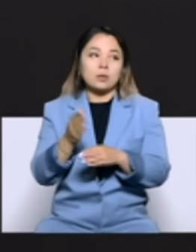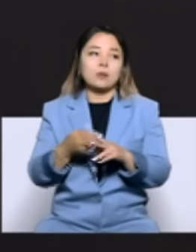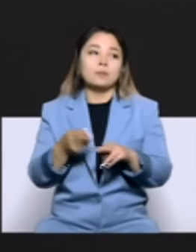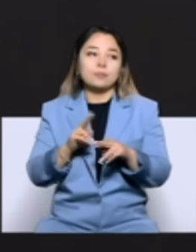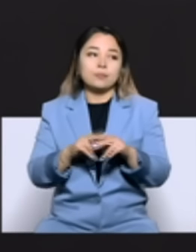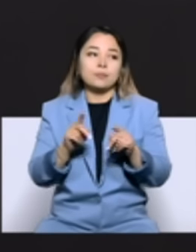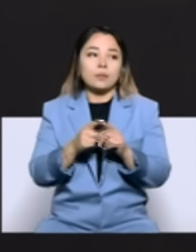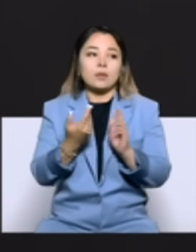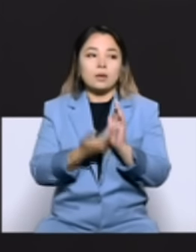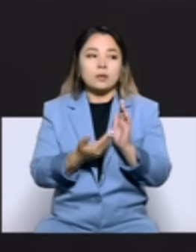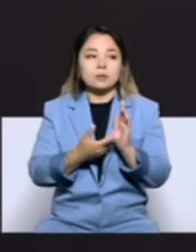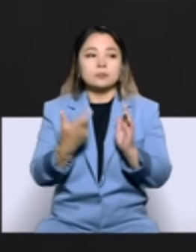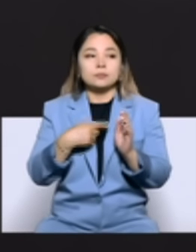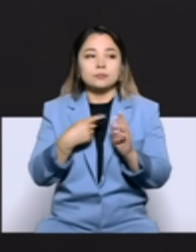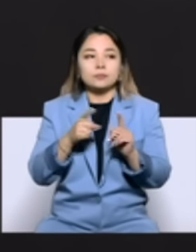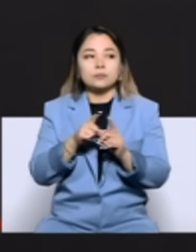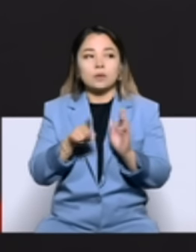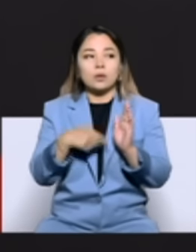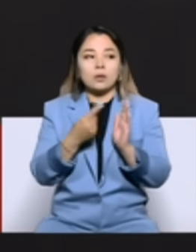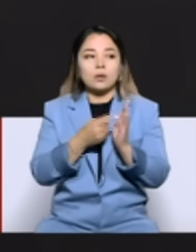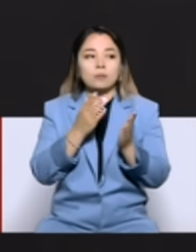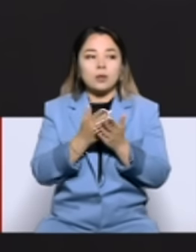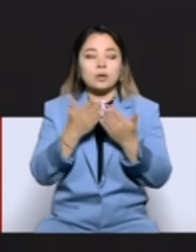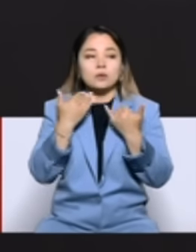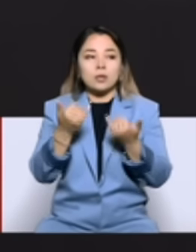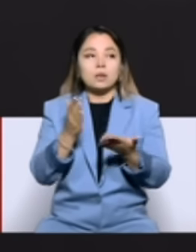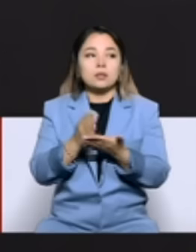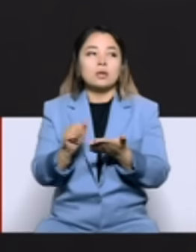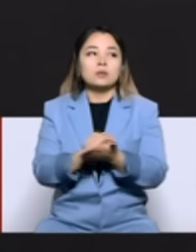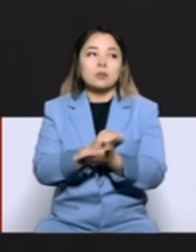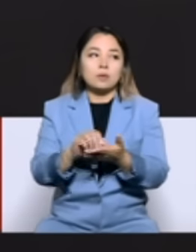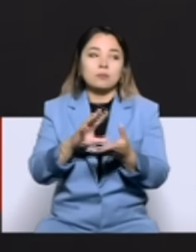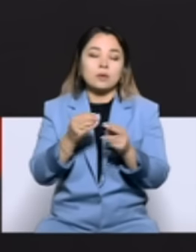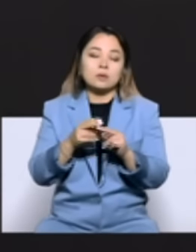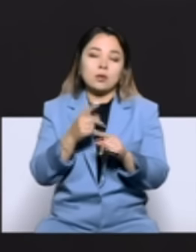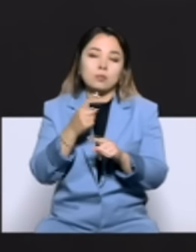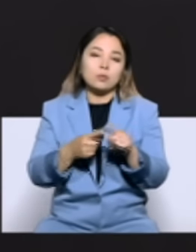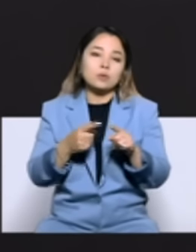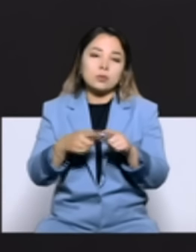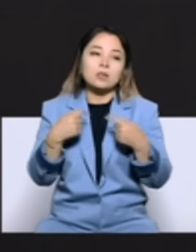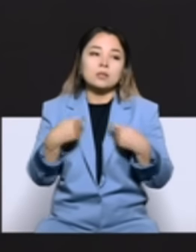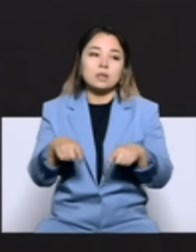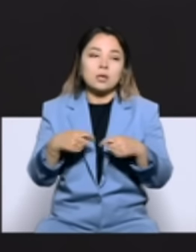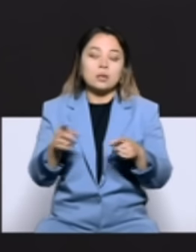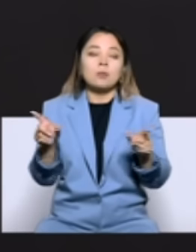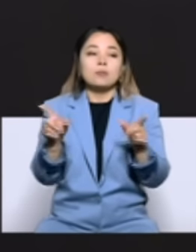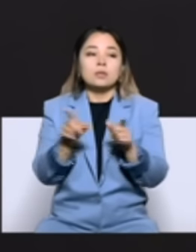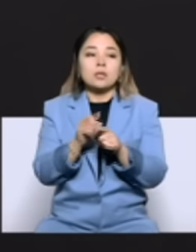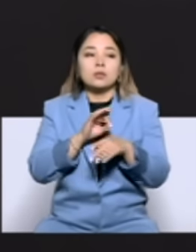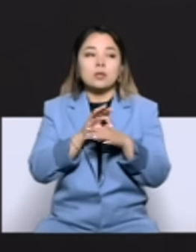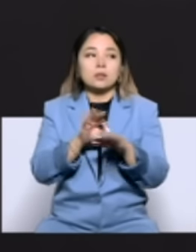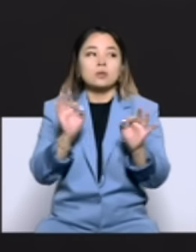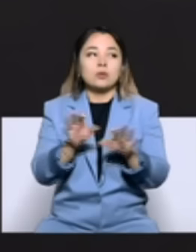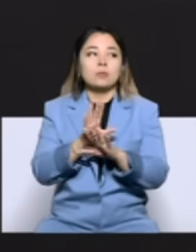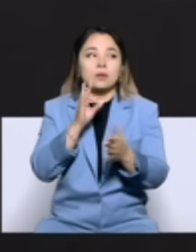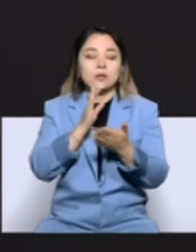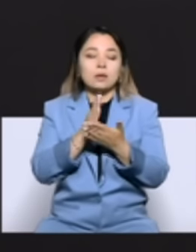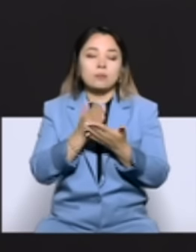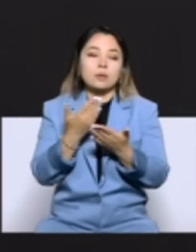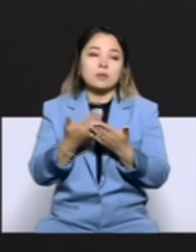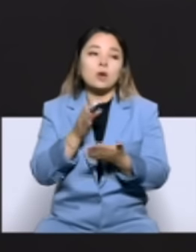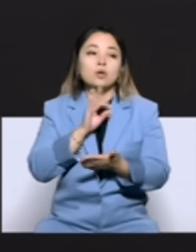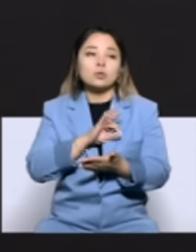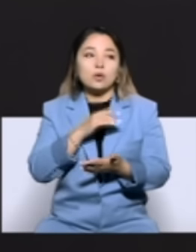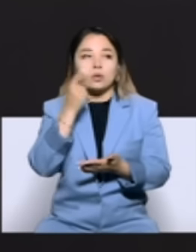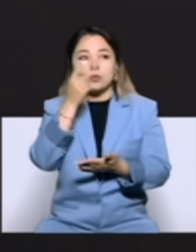төңіректе сарапшылардың да өз уәжі бар. Олар оңайлатылған декларация мен бөлшек сауда салық режимін біріктірудің дұрыс емес екенін айтады. Мысалы,